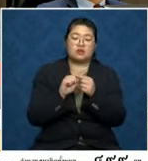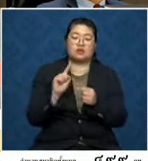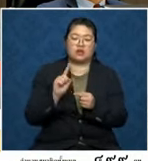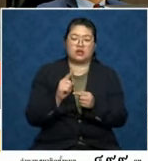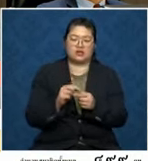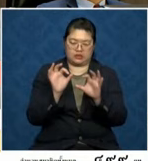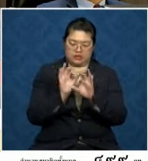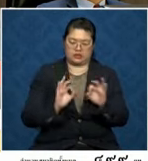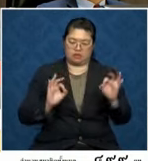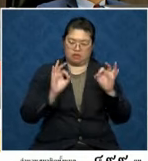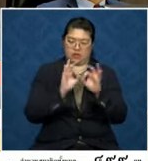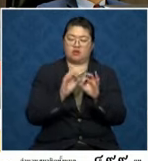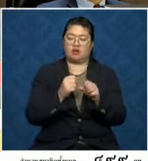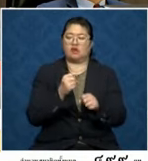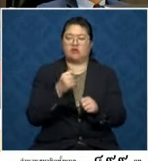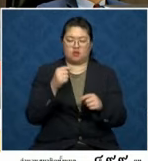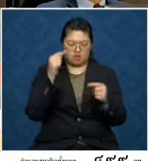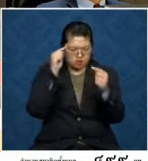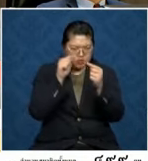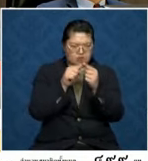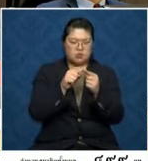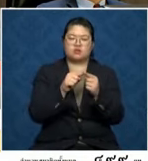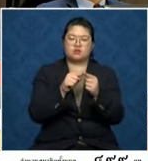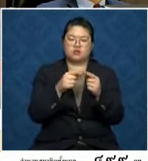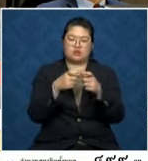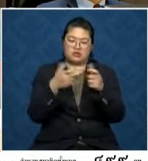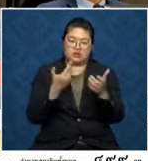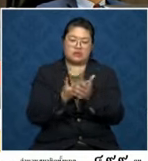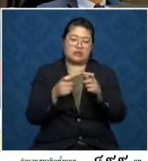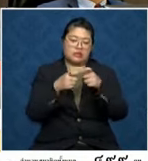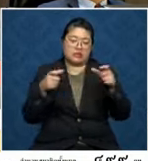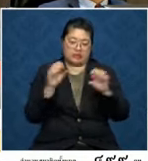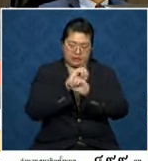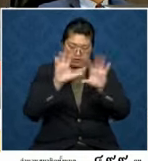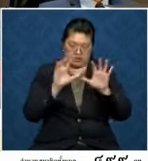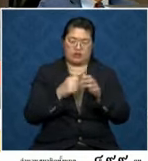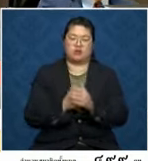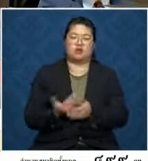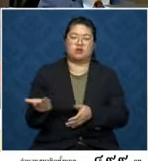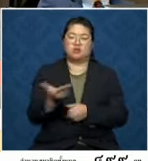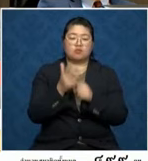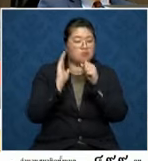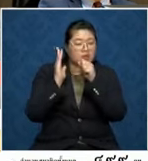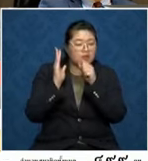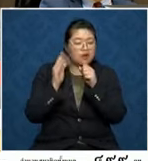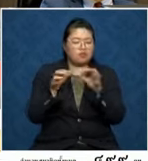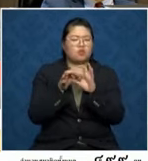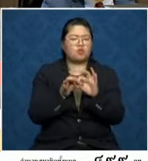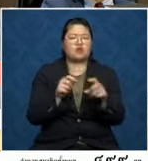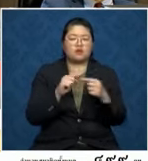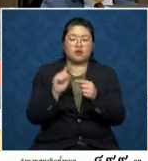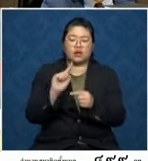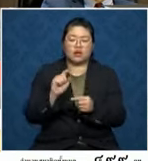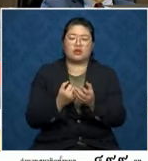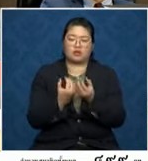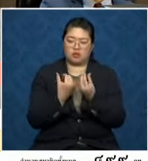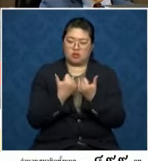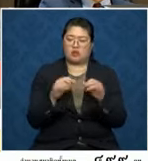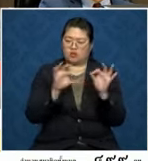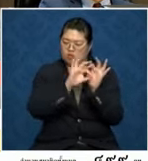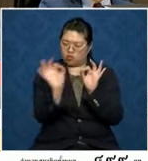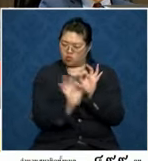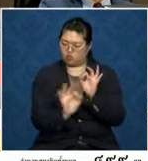จตนาให้ชัดเจนแน่นอนนะครับข้อห่วงใยของเพื่อนสมาชิกผู้ที่อภิปรายก็คือว่าในรายละเอียดเนี่ยยังมีบางจุ